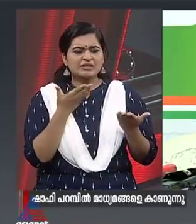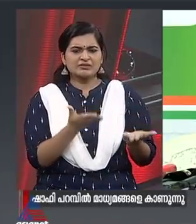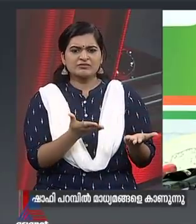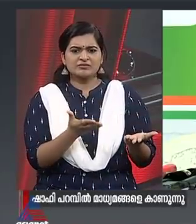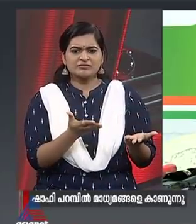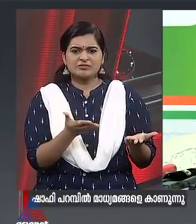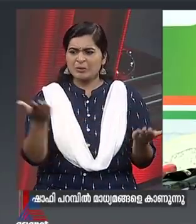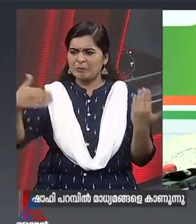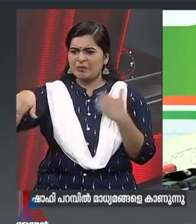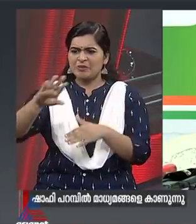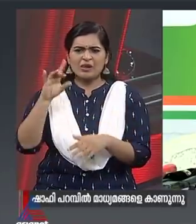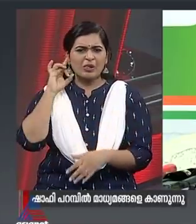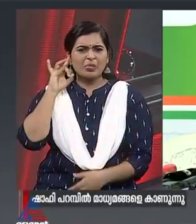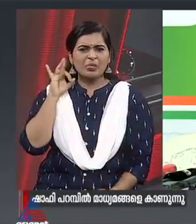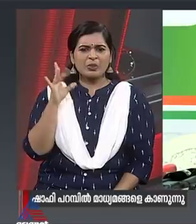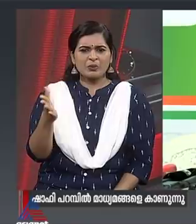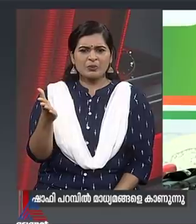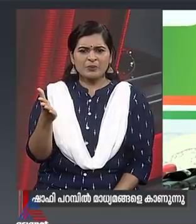അവഹേളിച്ച്